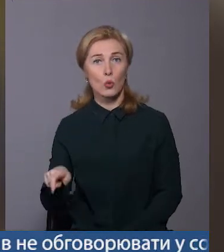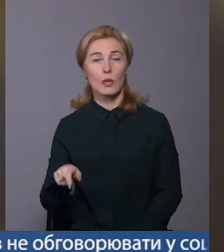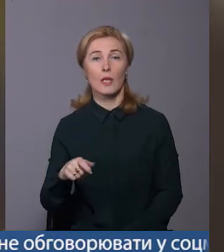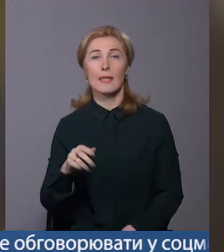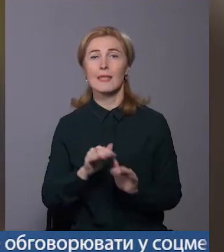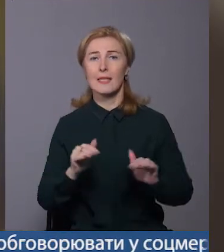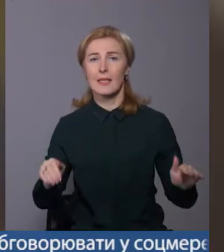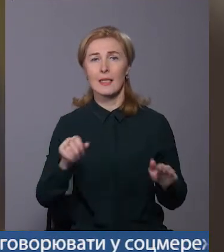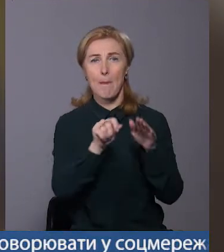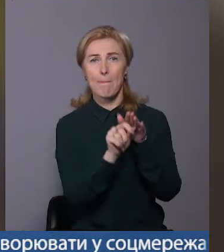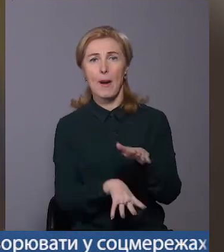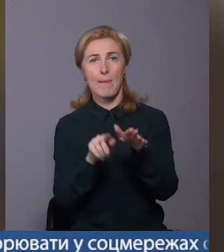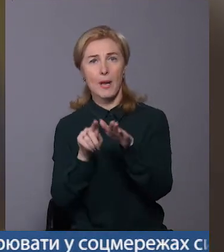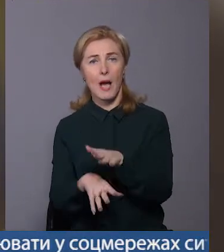гинуть.